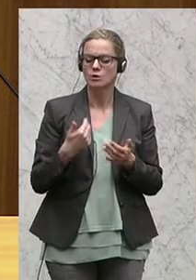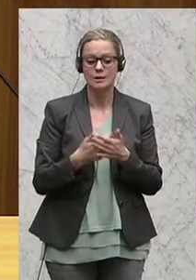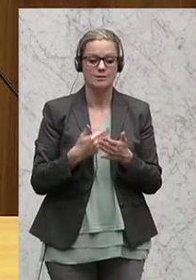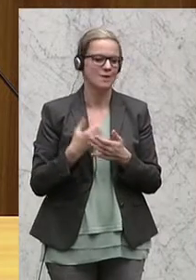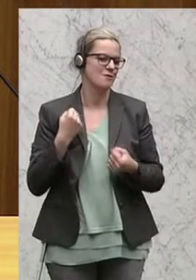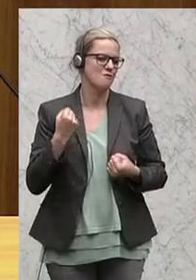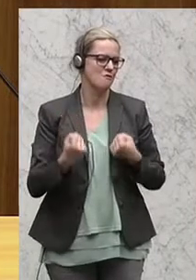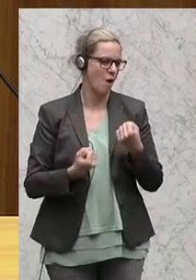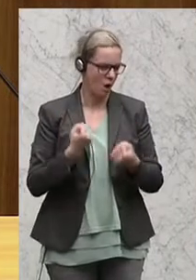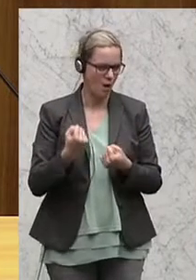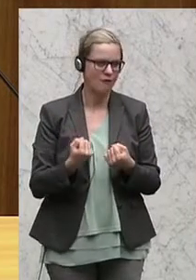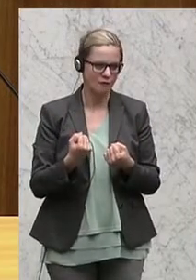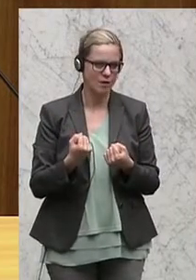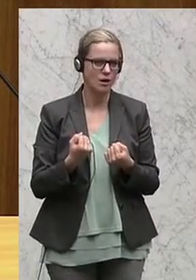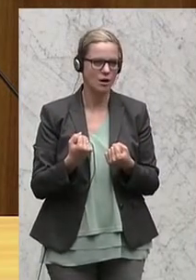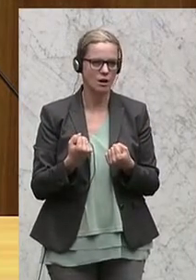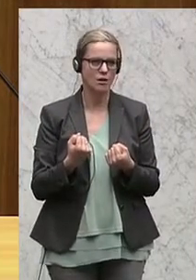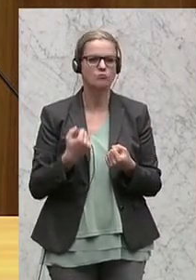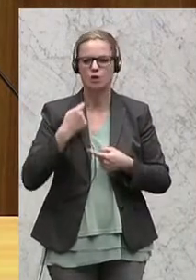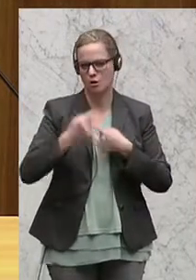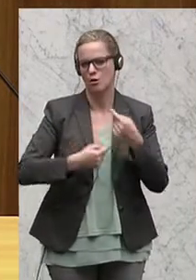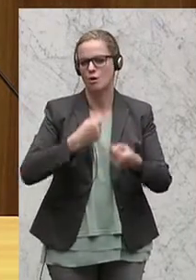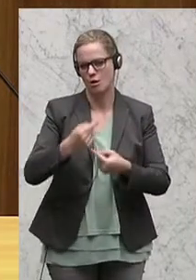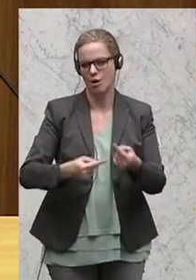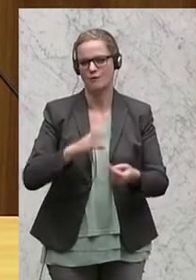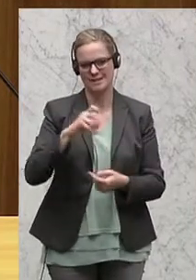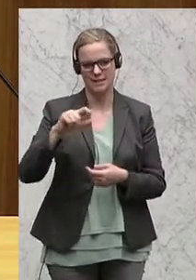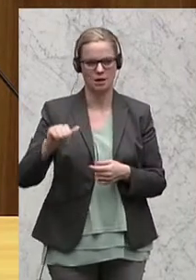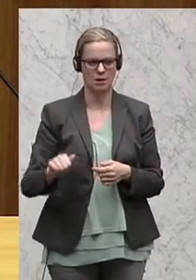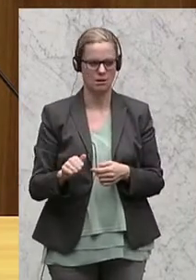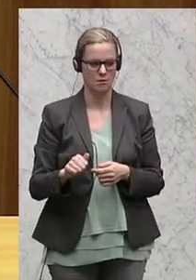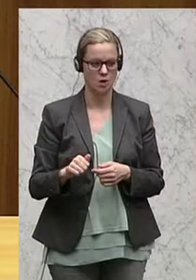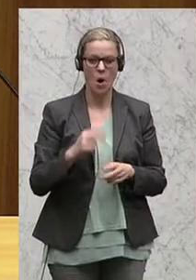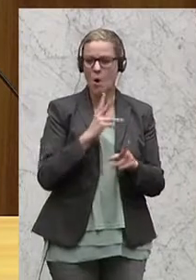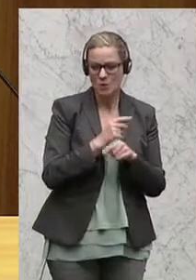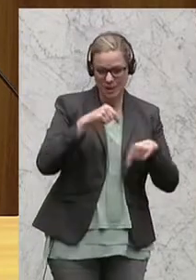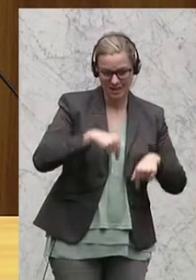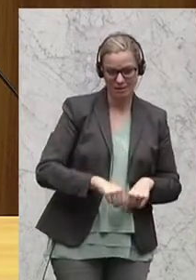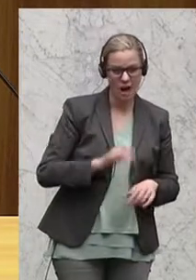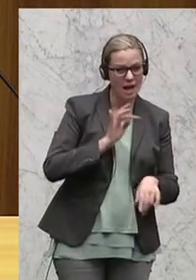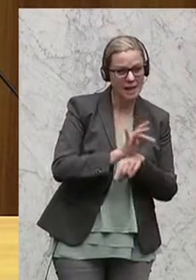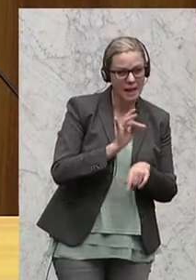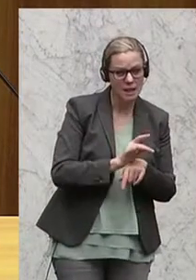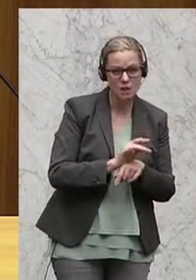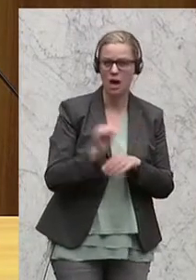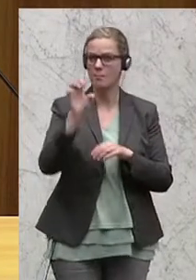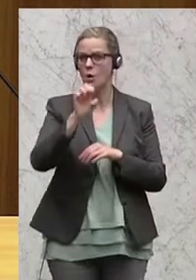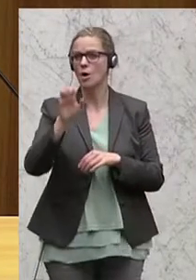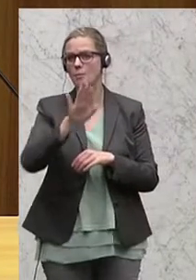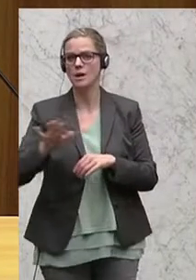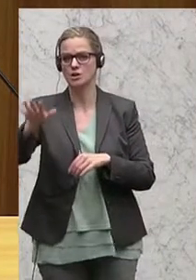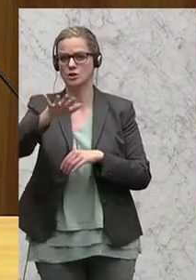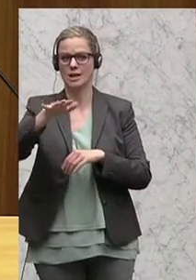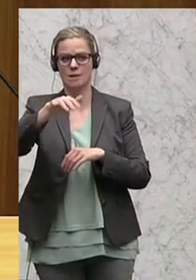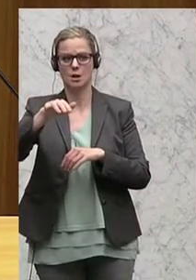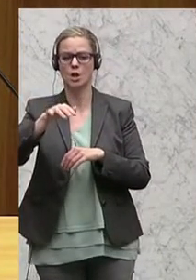vorläufige Inkrafttretung in Gang gesetzt wurde. Also in Österreich kritisch sein und auf europäischer Ebene dann